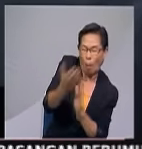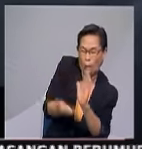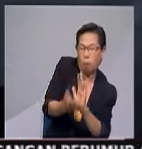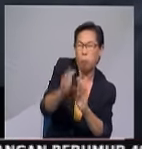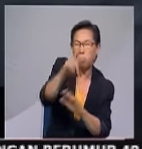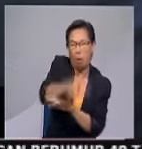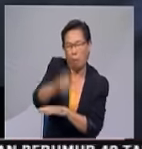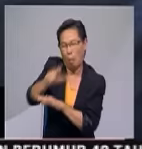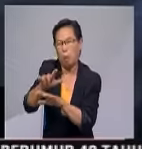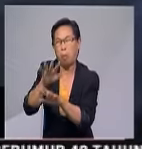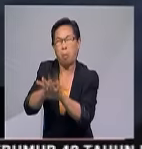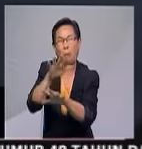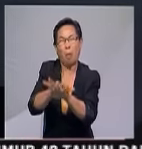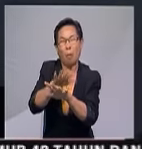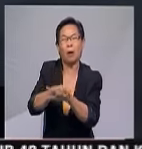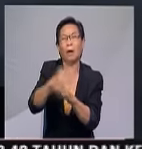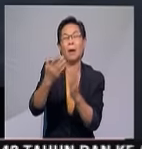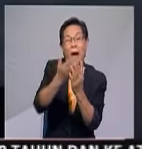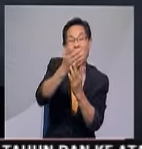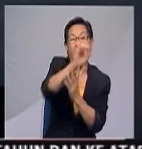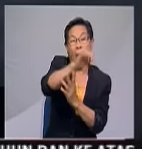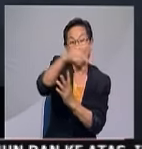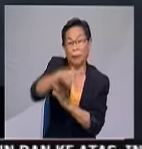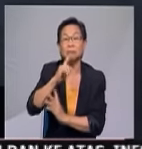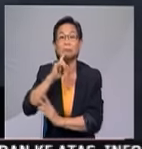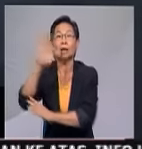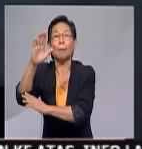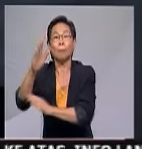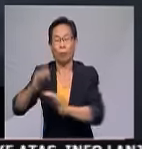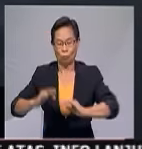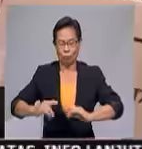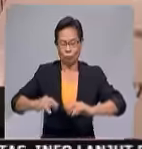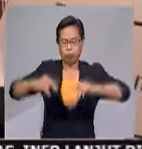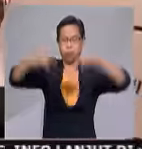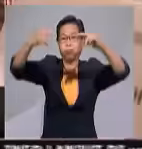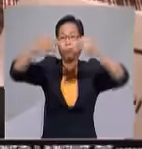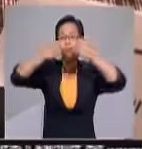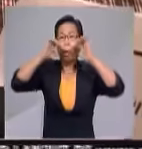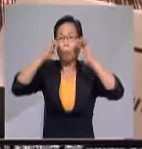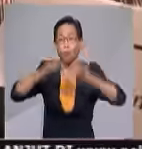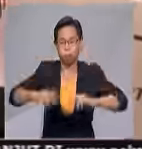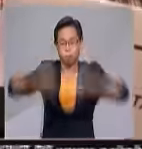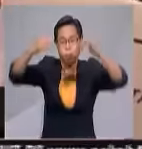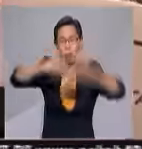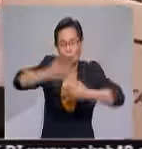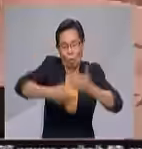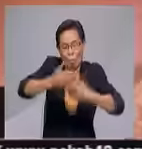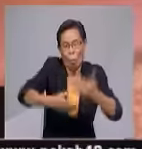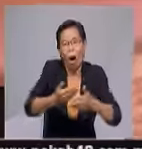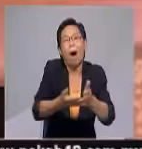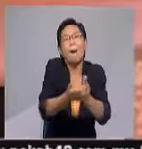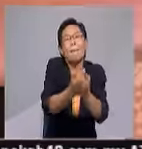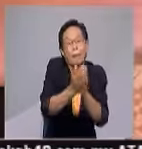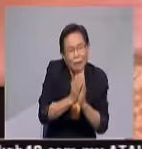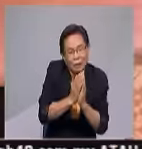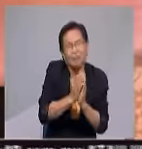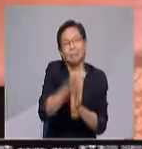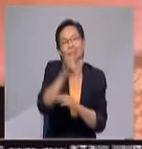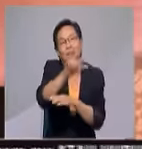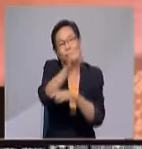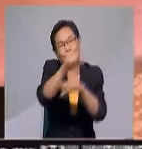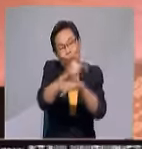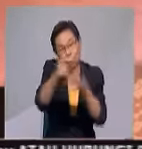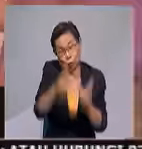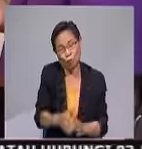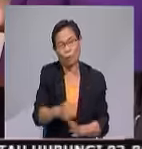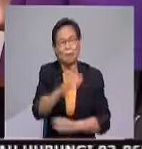dengan ketara. Aplikasi tersebut turut memberi jaminan untuk meningkatkan tahap kecekapannya dalam memproses tuntutan pengguna. Manakala